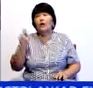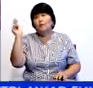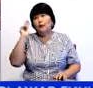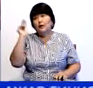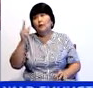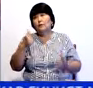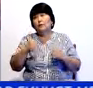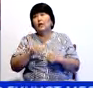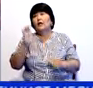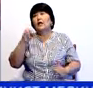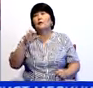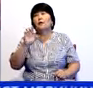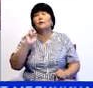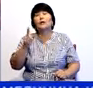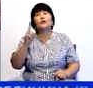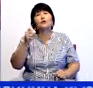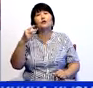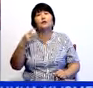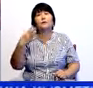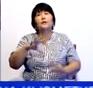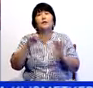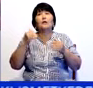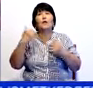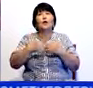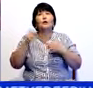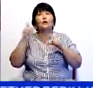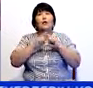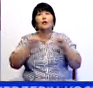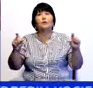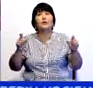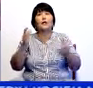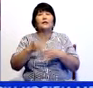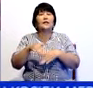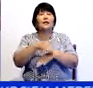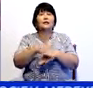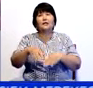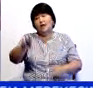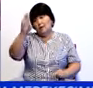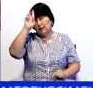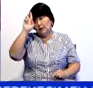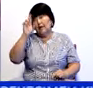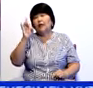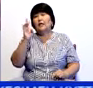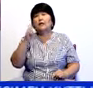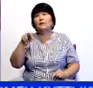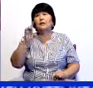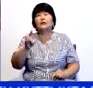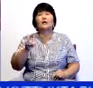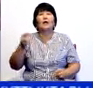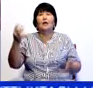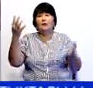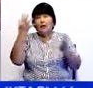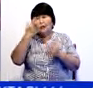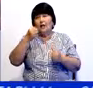бөлімінің Сапарбеков атындағы 125-ші жалпы орта мектебінің ғимаратының сыртындағы мемлекеттік рәміздері тәуліктің қараңғы